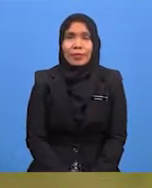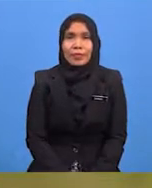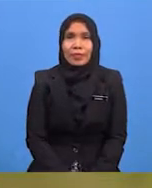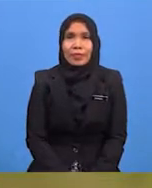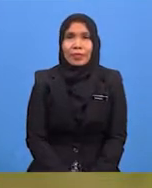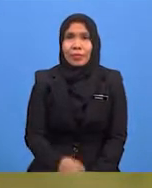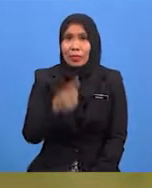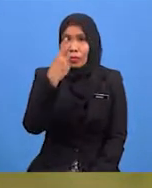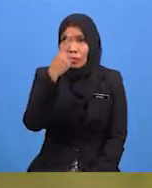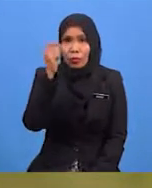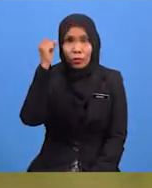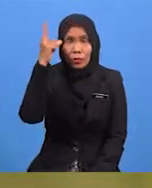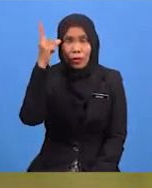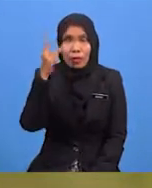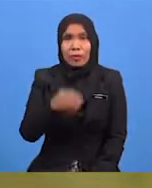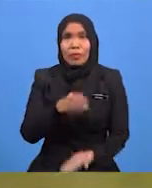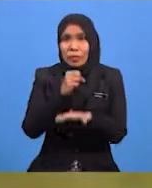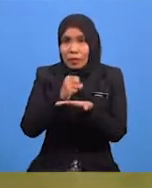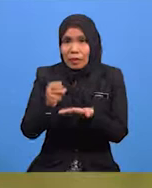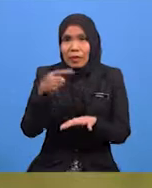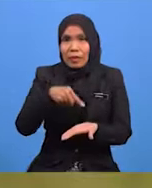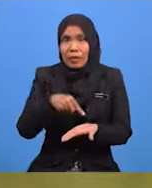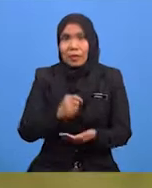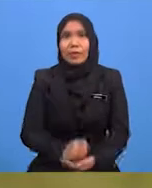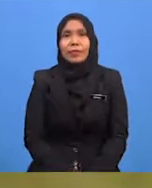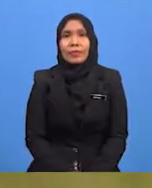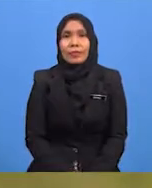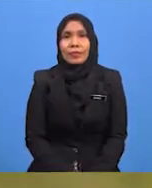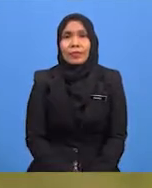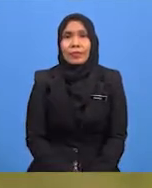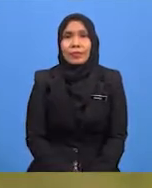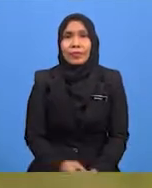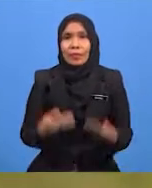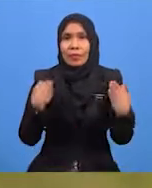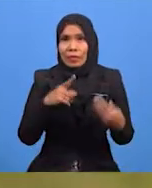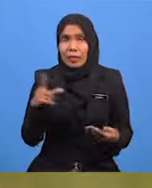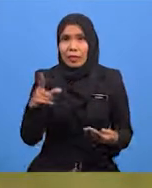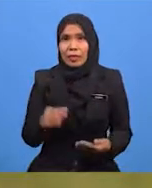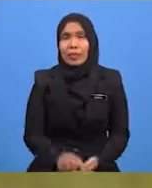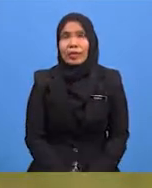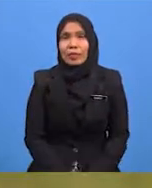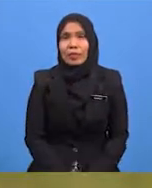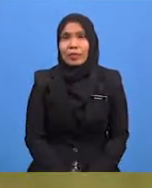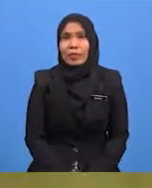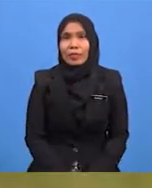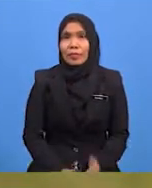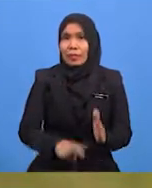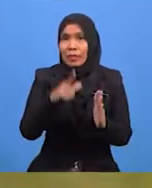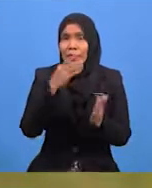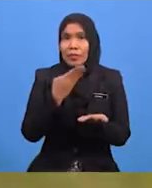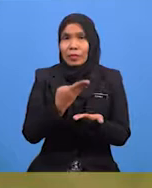Untuk memahami sajak ini dengan lebih jelas adalah lebih baik sekiranya